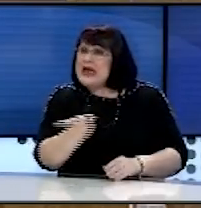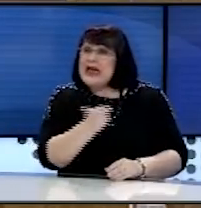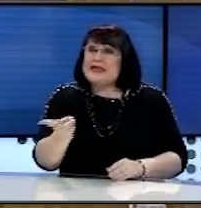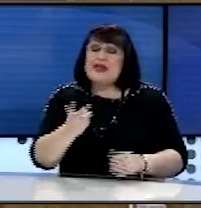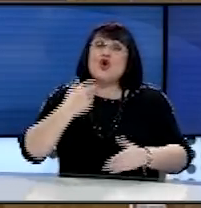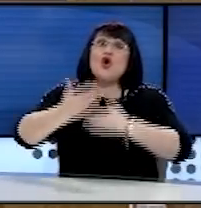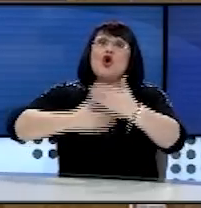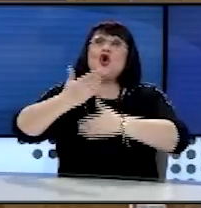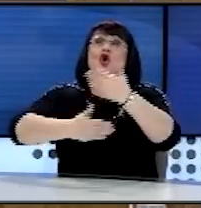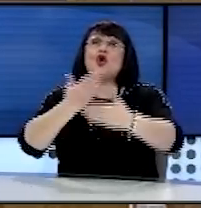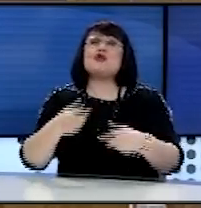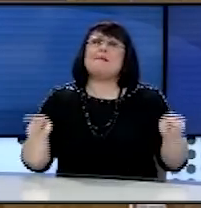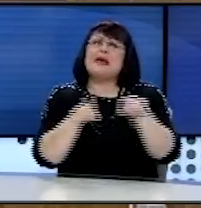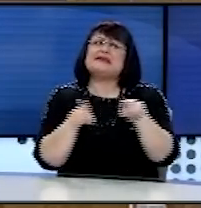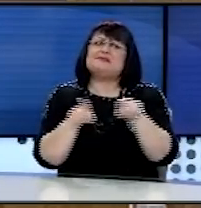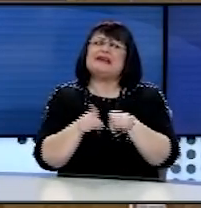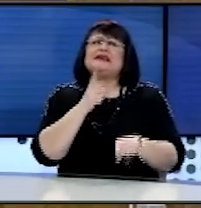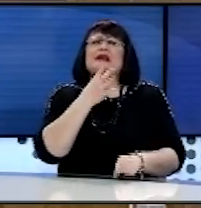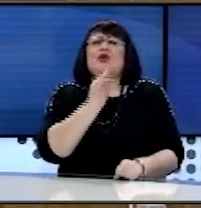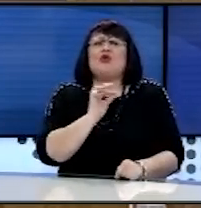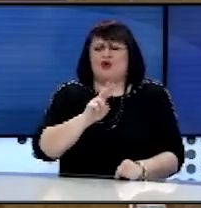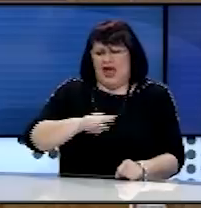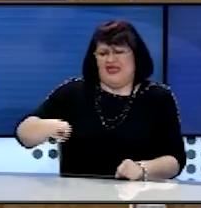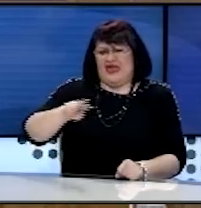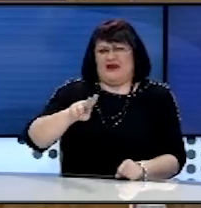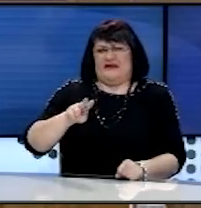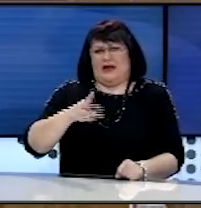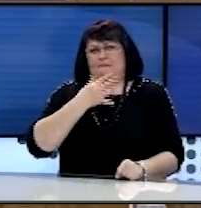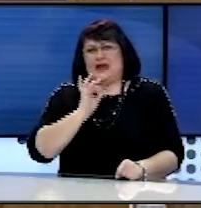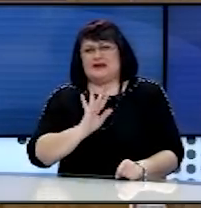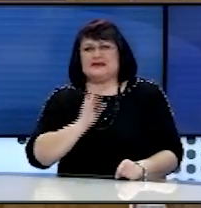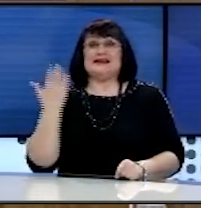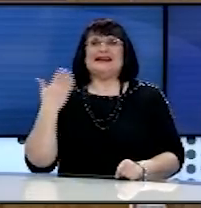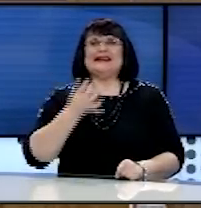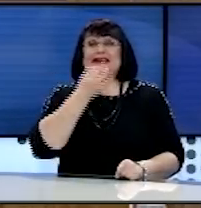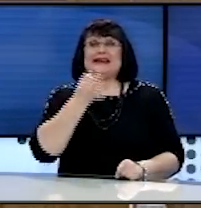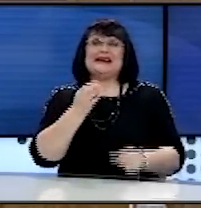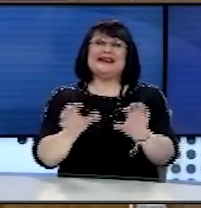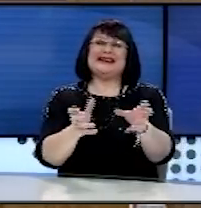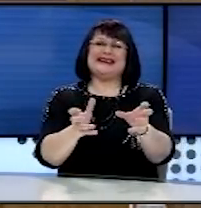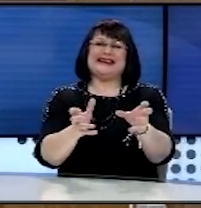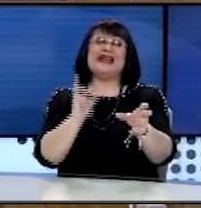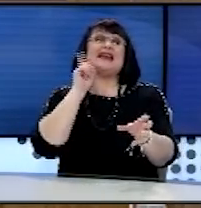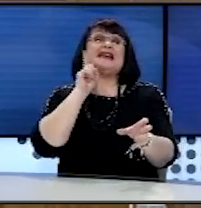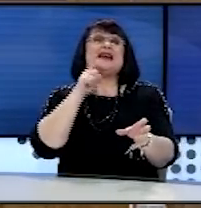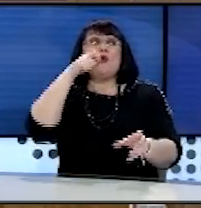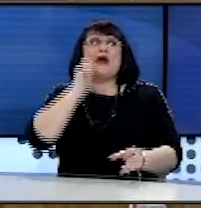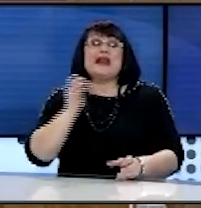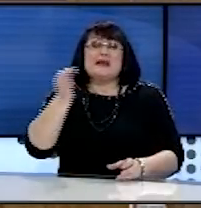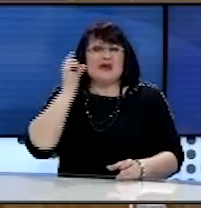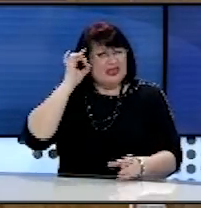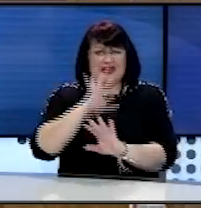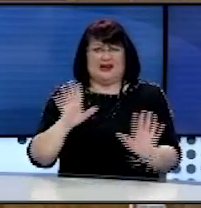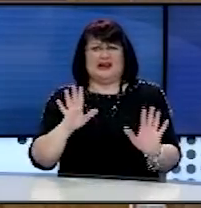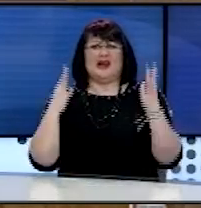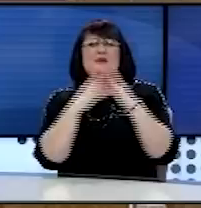ζούσαν για δεκαετίες αδελφωμένοι. Είναι αυτό που είπε πρόσφατα σε ένα ελληνικό κανάλι μια Ουκρανή. «Δεν έχω